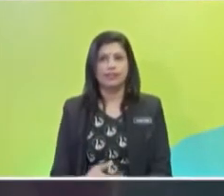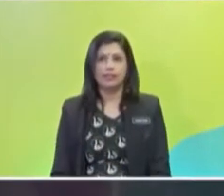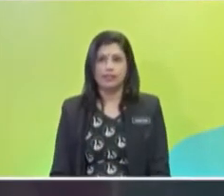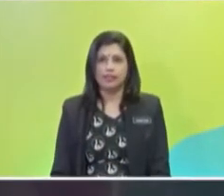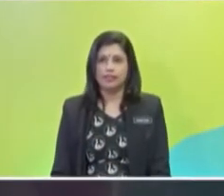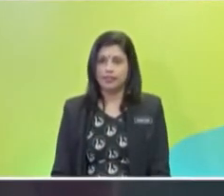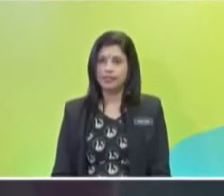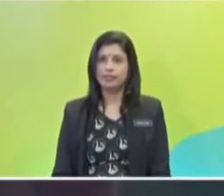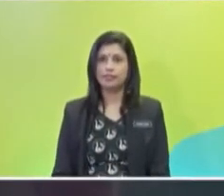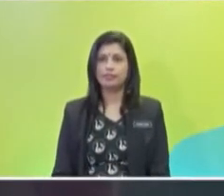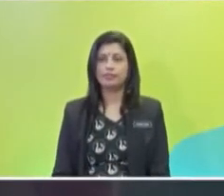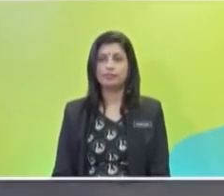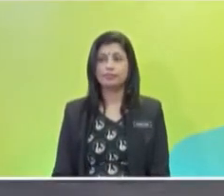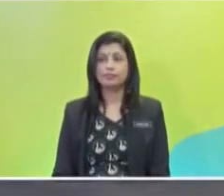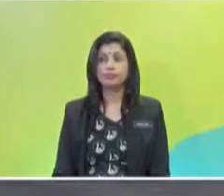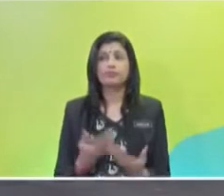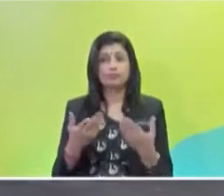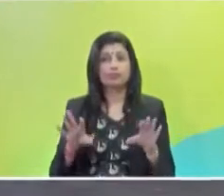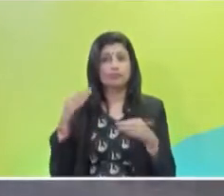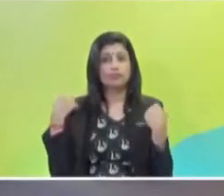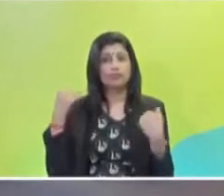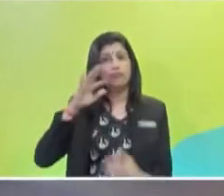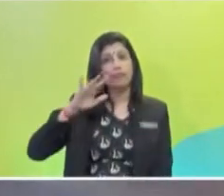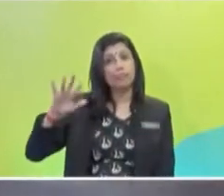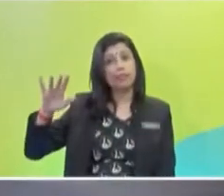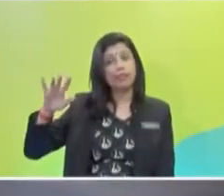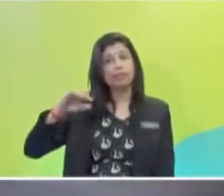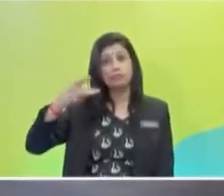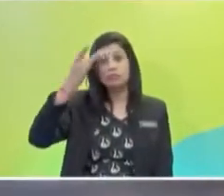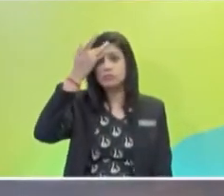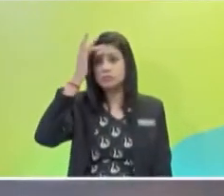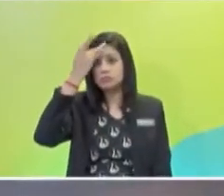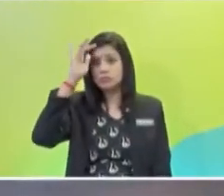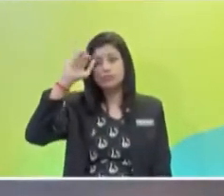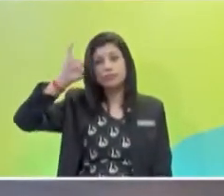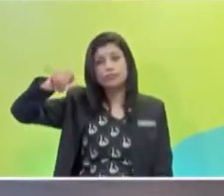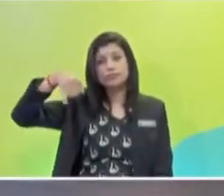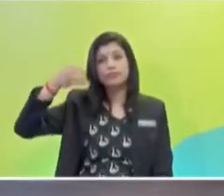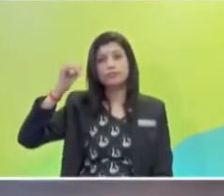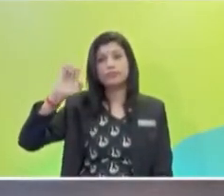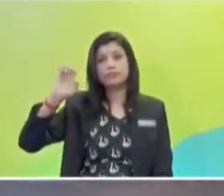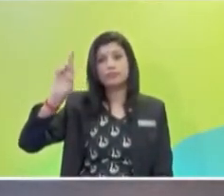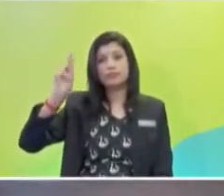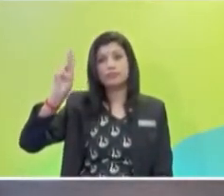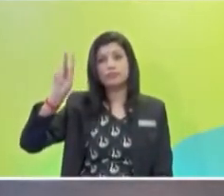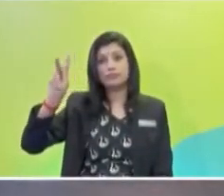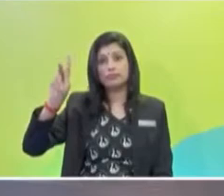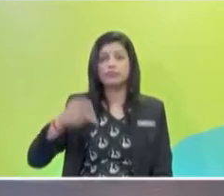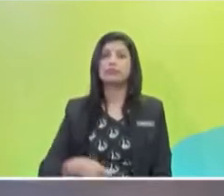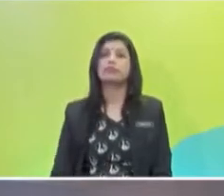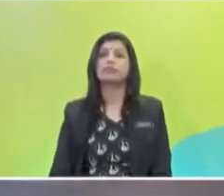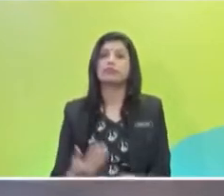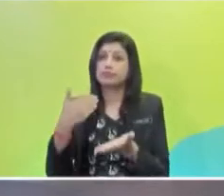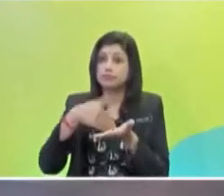Ni? Betul-betul. Ada yang eja betul. Ada yang eja betul. Okey, jawapannya ialah jero. Okey, jom kita